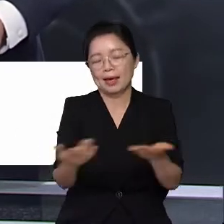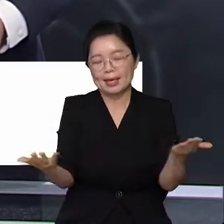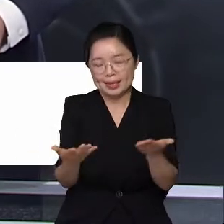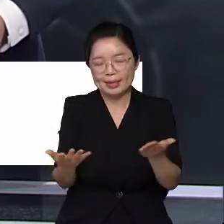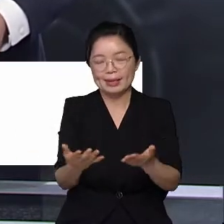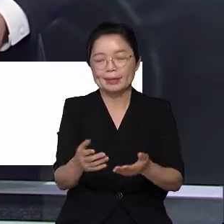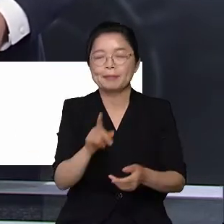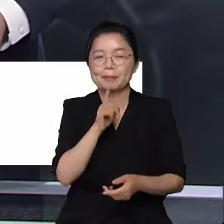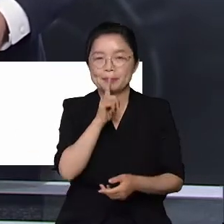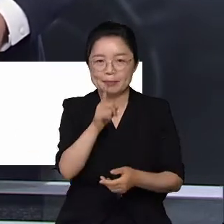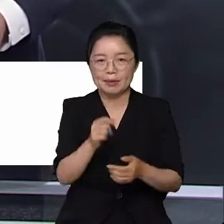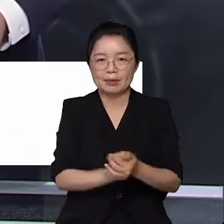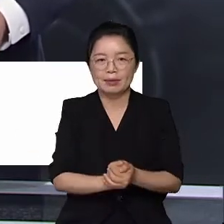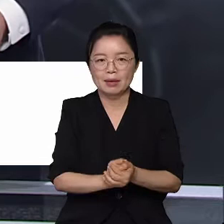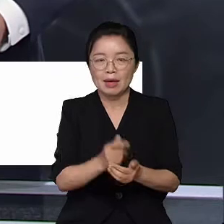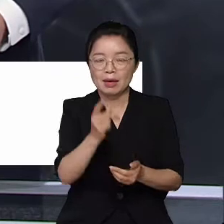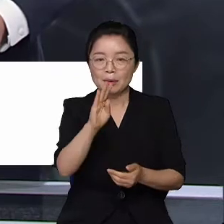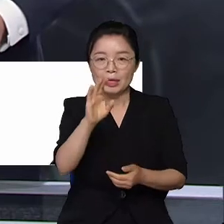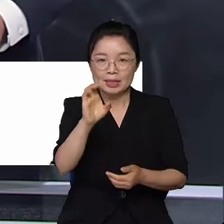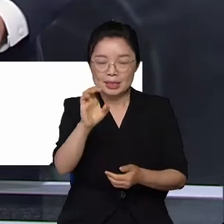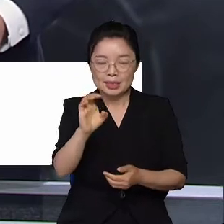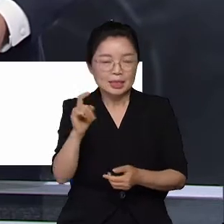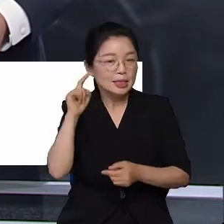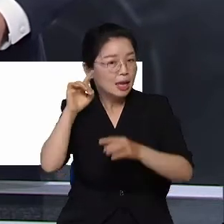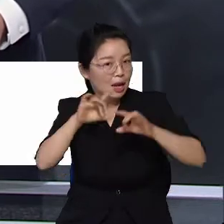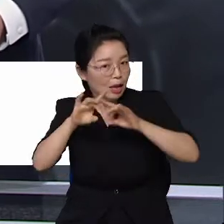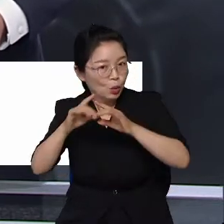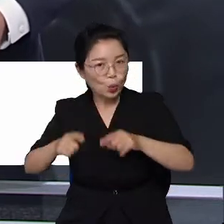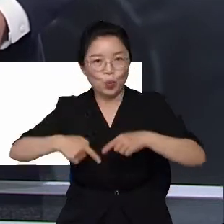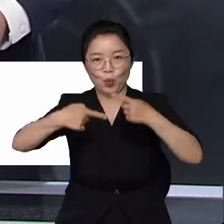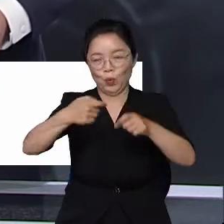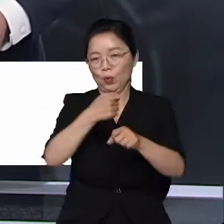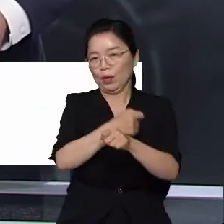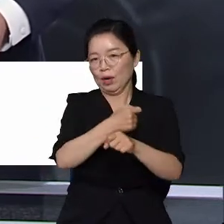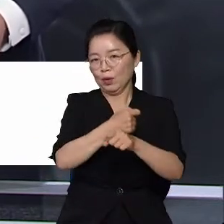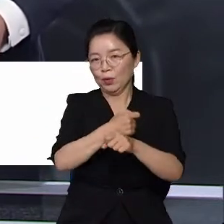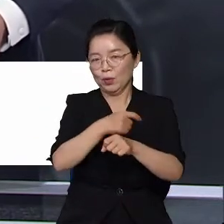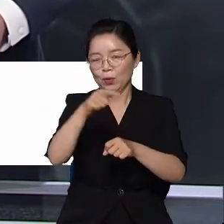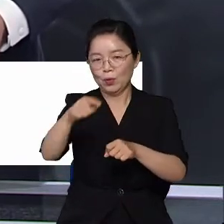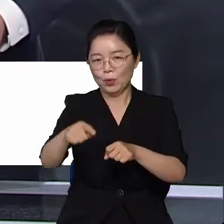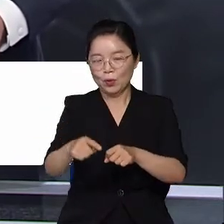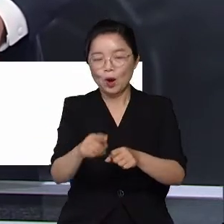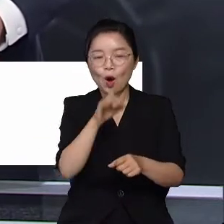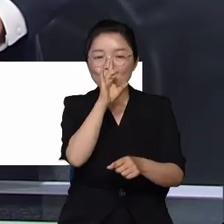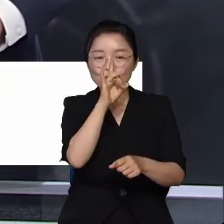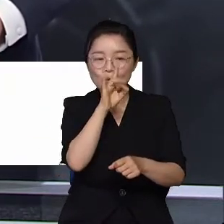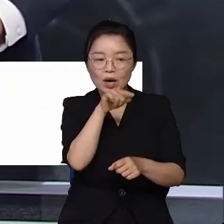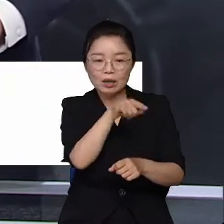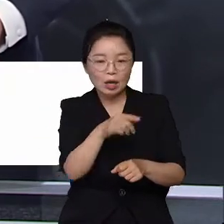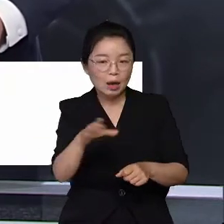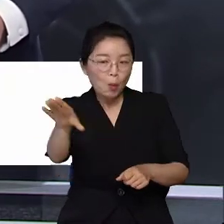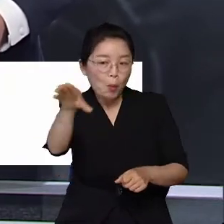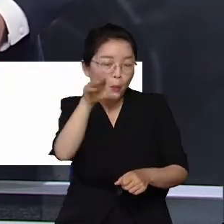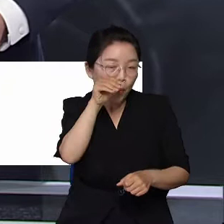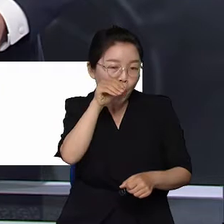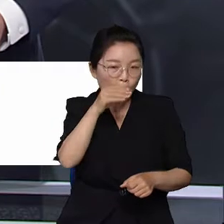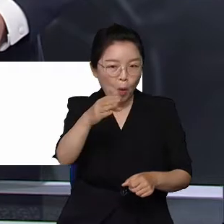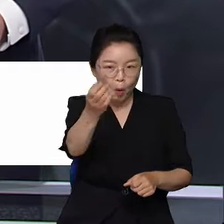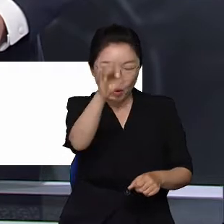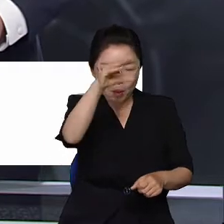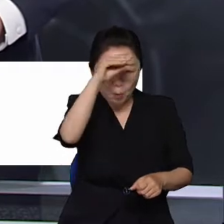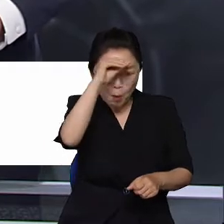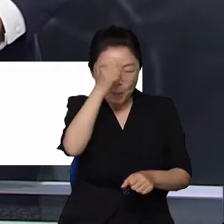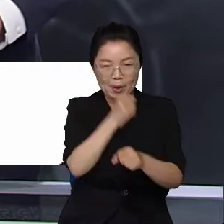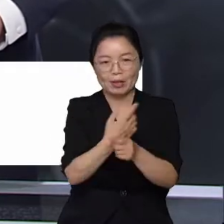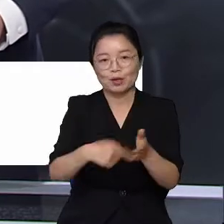김 당선인은 kbc 라디오 백운기 의 시사 1번지 에 출연해 중앙 정치 가 벤치마킹할 수 있도록 협의체 모델을 경기도에서 만들겠다고